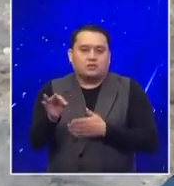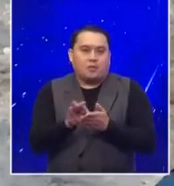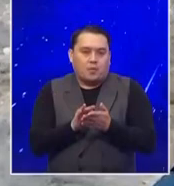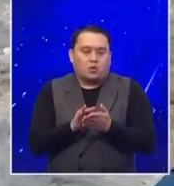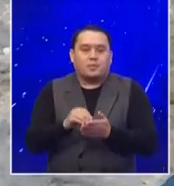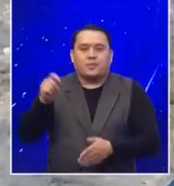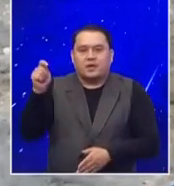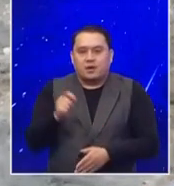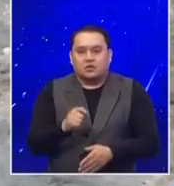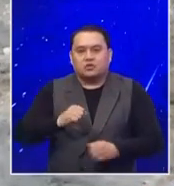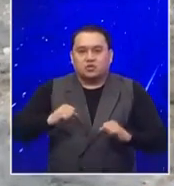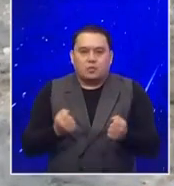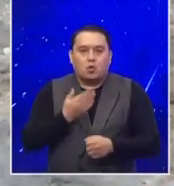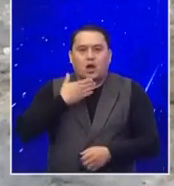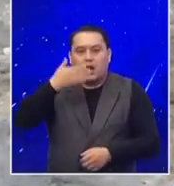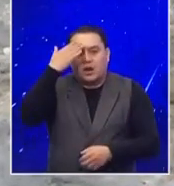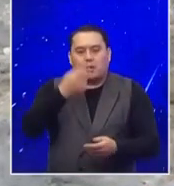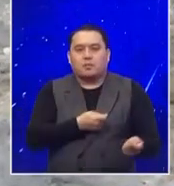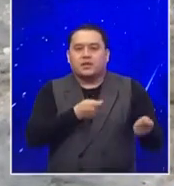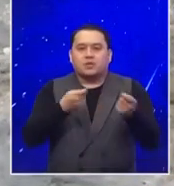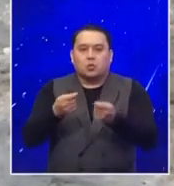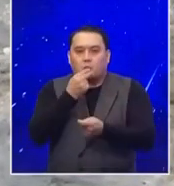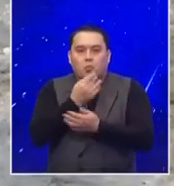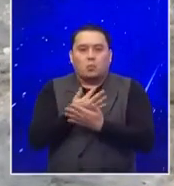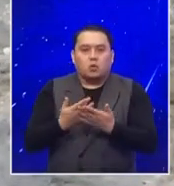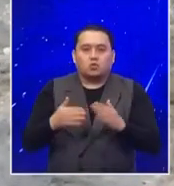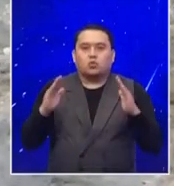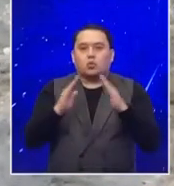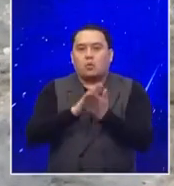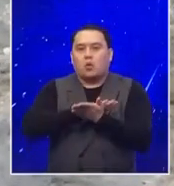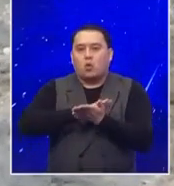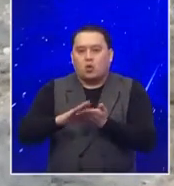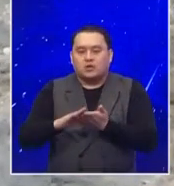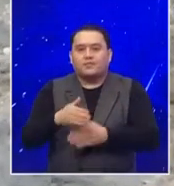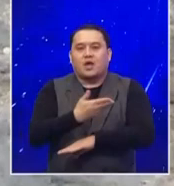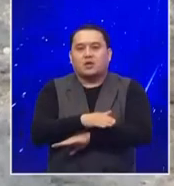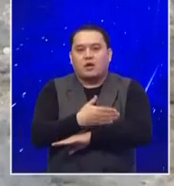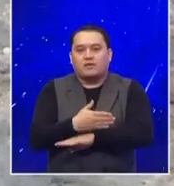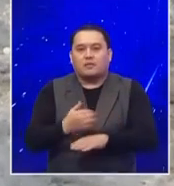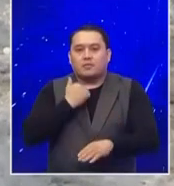Они приходят и зимой, и летом, приносят продукты, убирают в доме и на улице. Я им